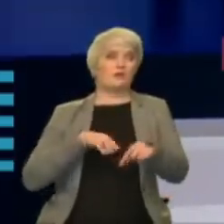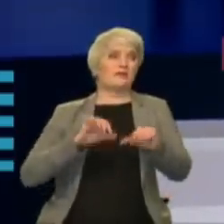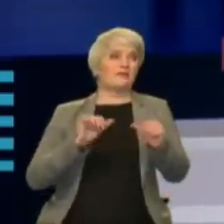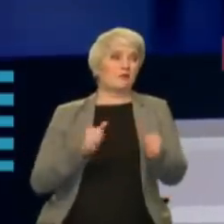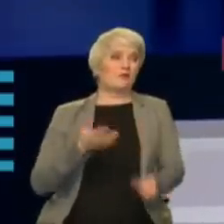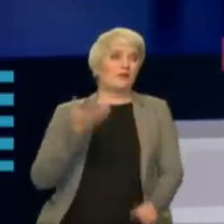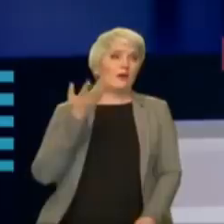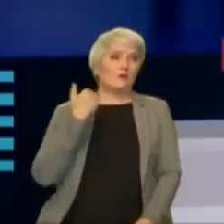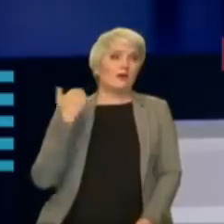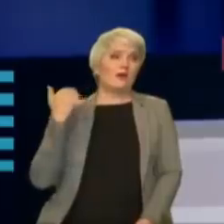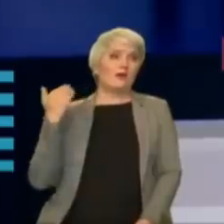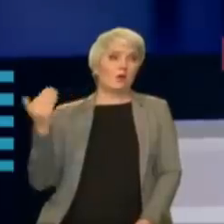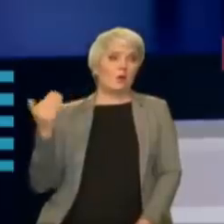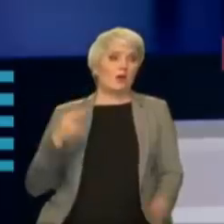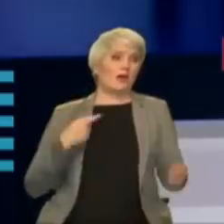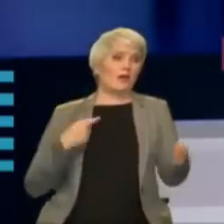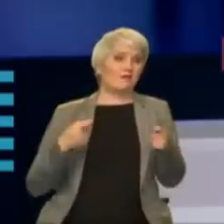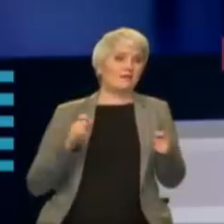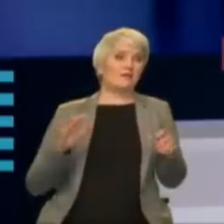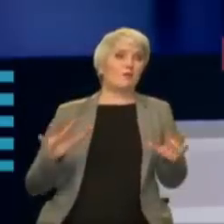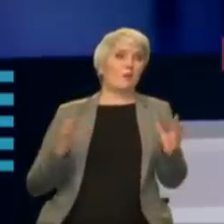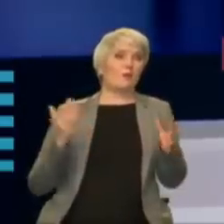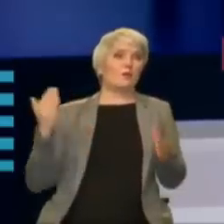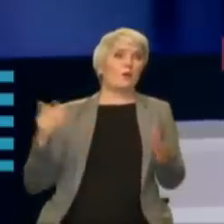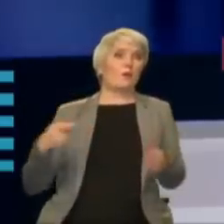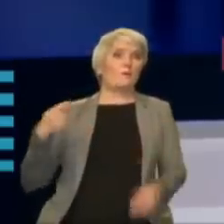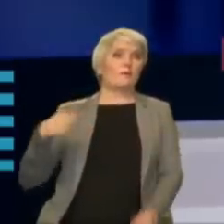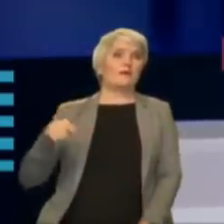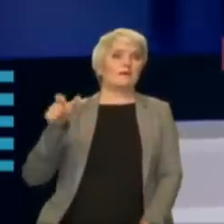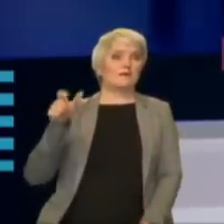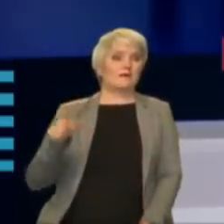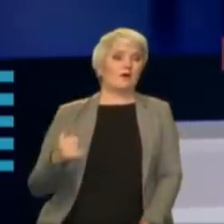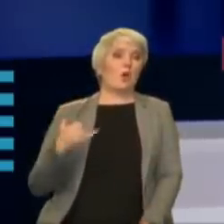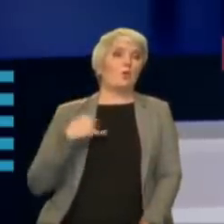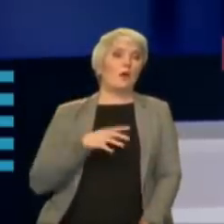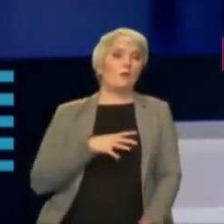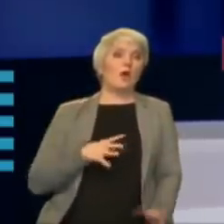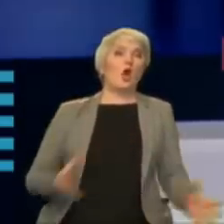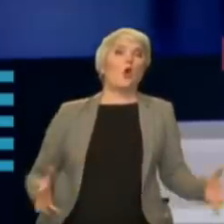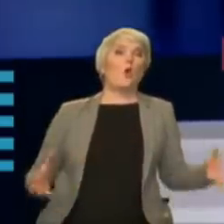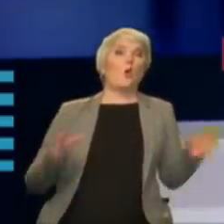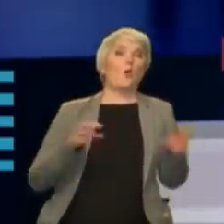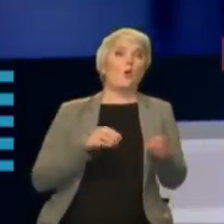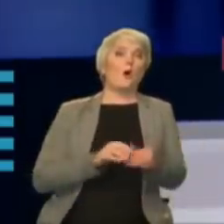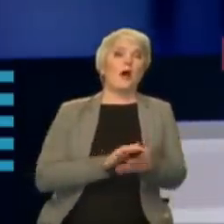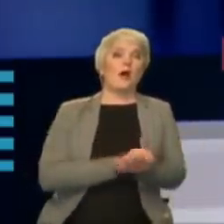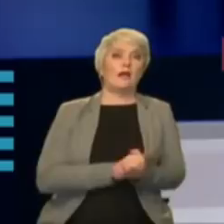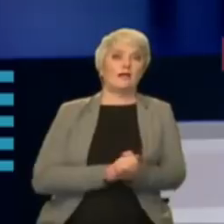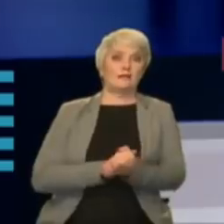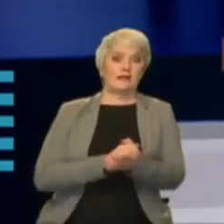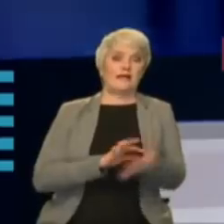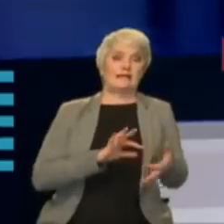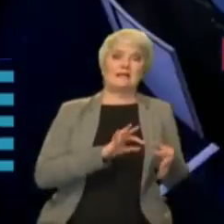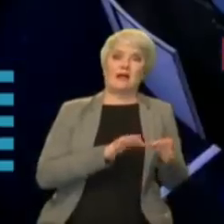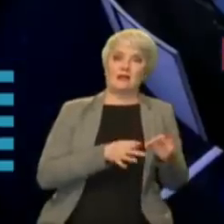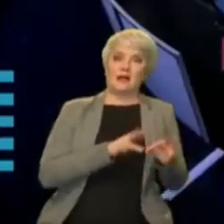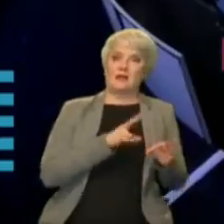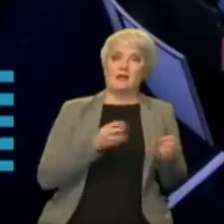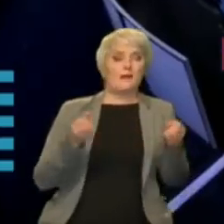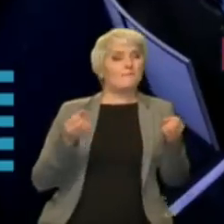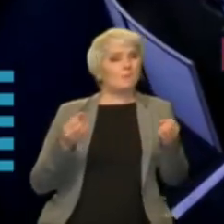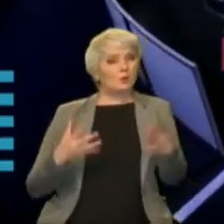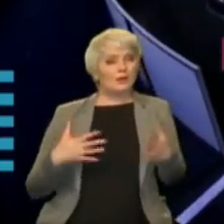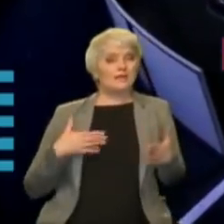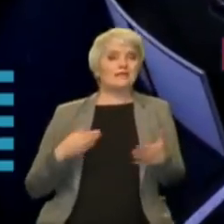під час його керівництва з моменту його президентства. У нас була коаліція складна, непроста, зі